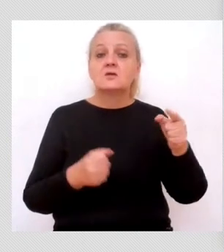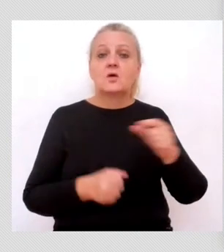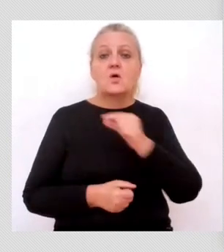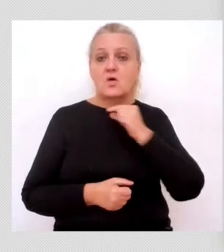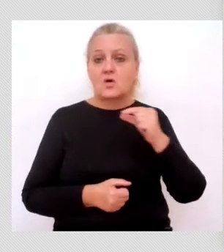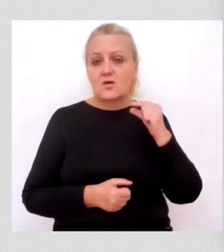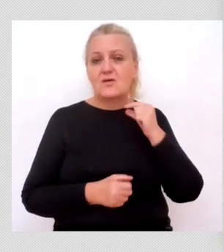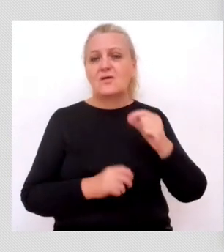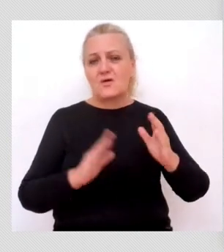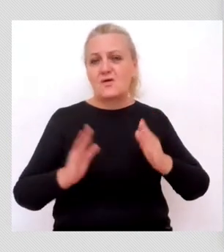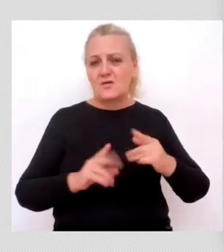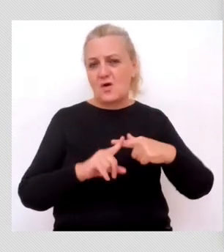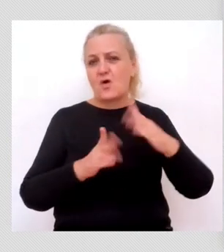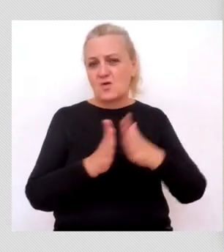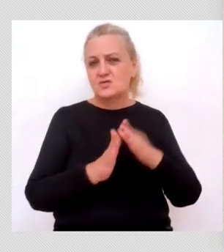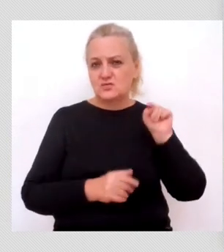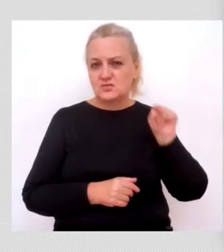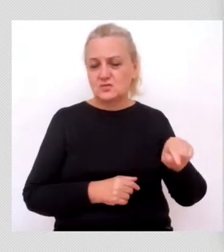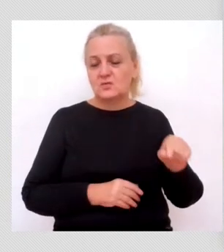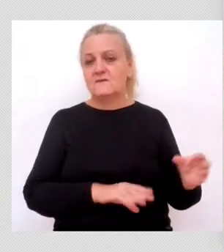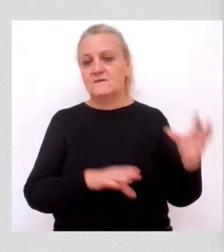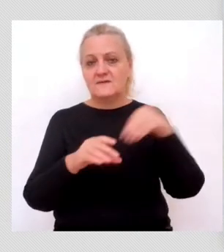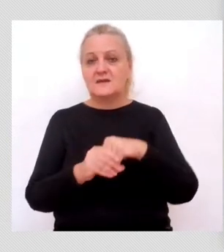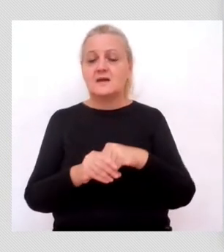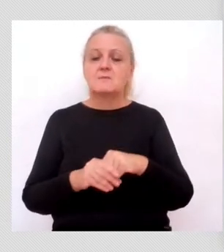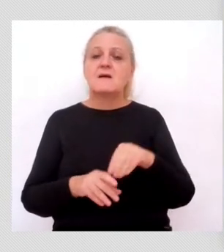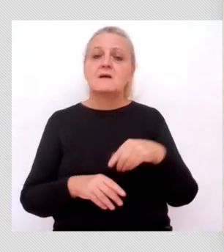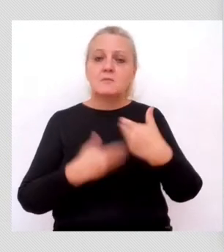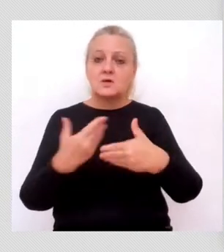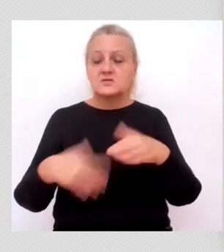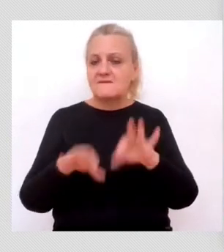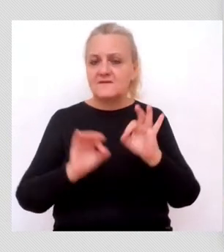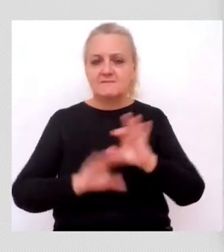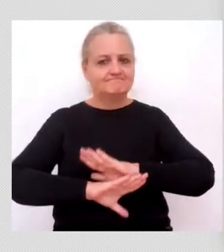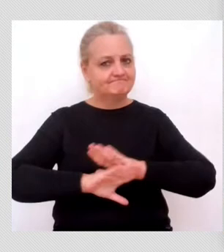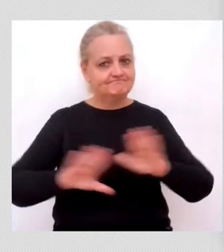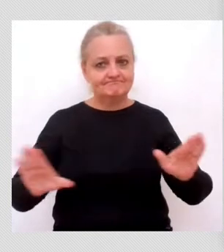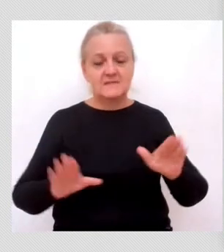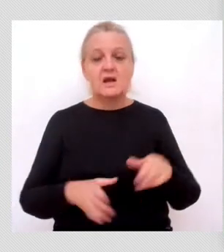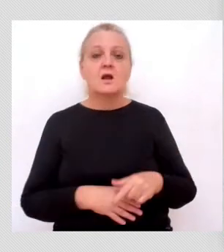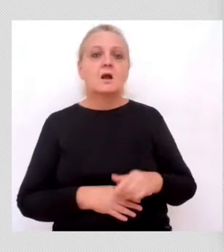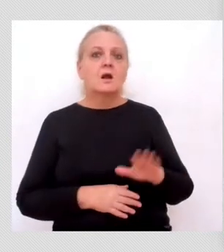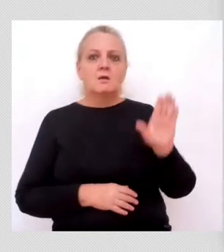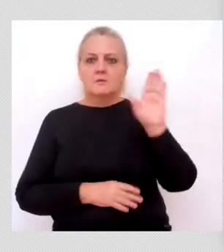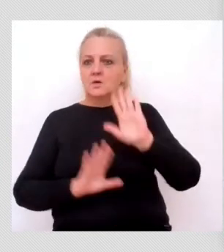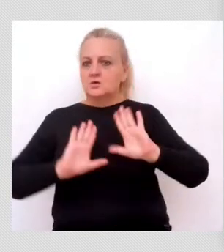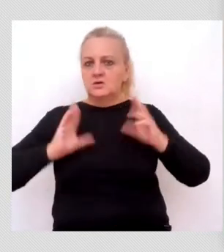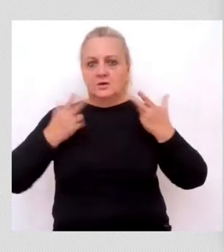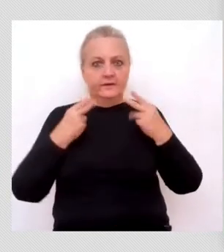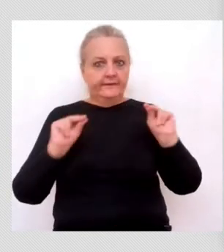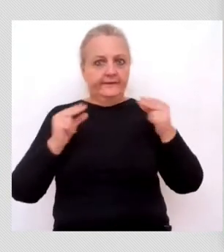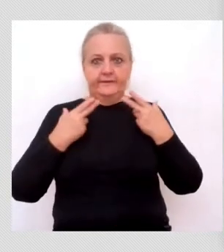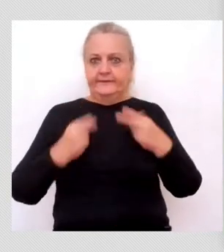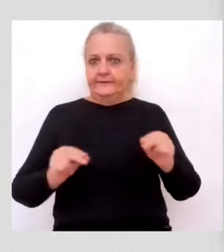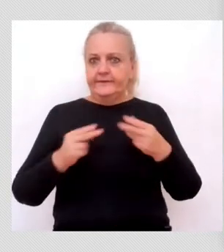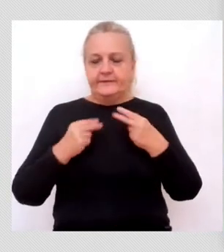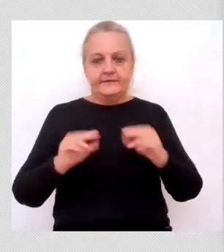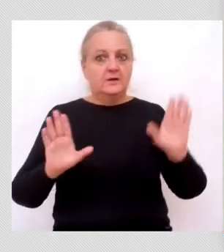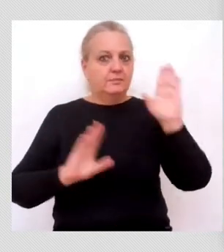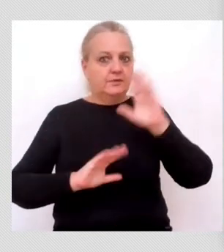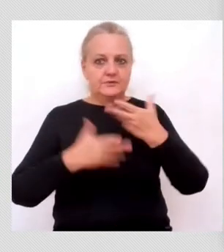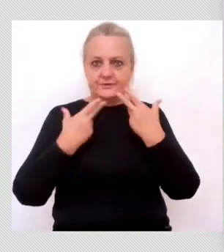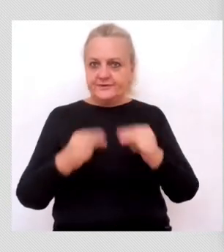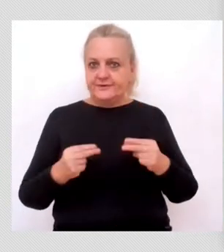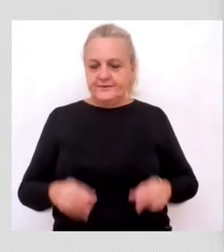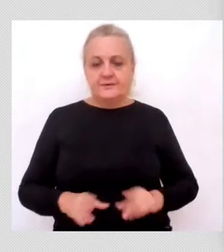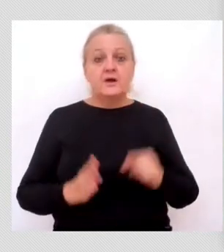Kościoła w postępowania wyborcze, jakiekolwiek. Panie Boże, broń. Panie Boże, broń. Panie Boże, broń.